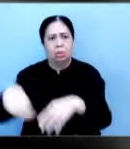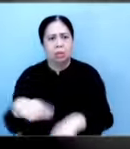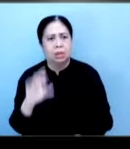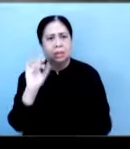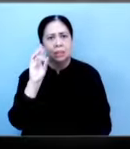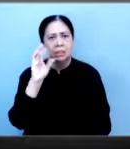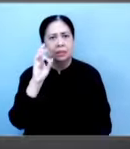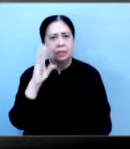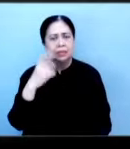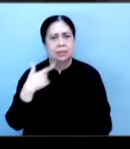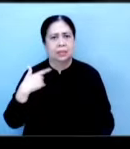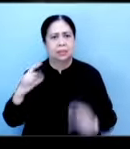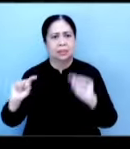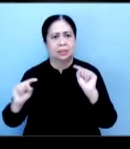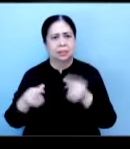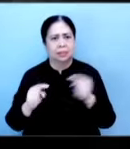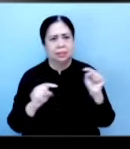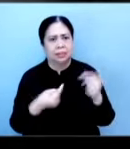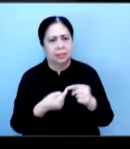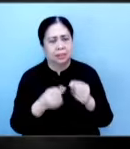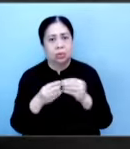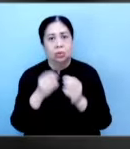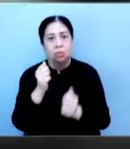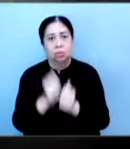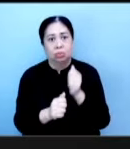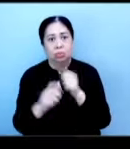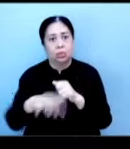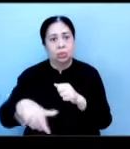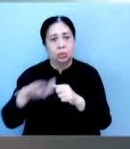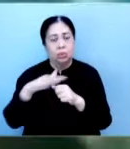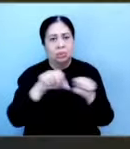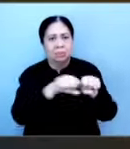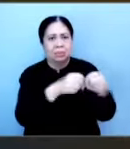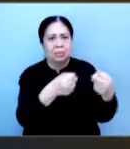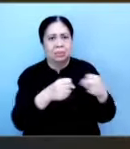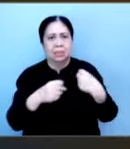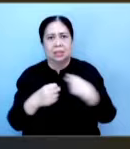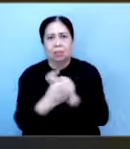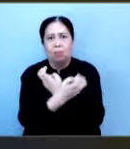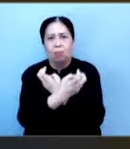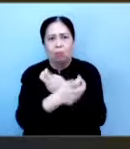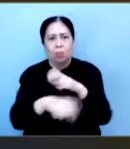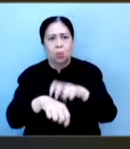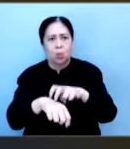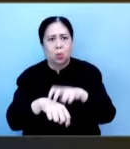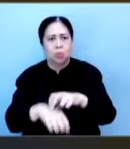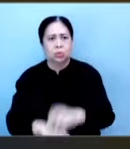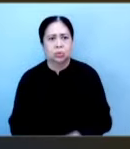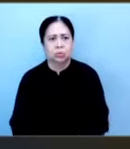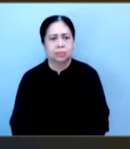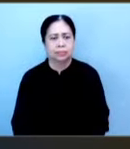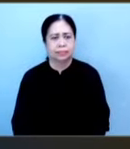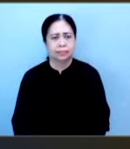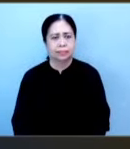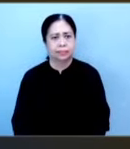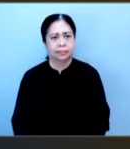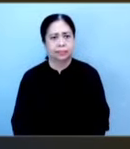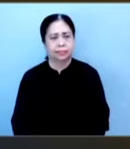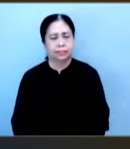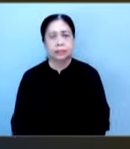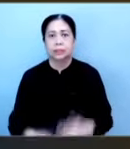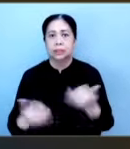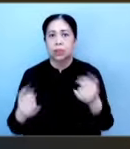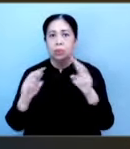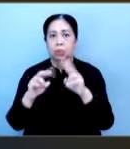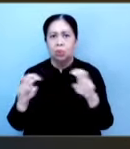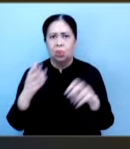residente naman ang sugatan Karamihan sa kanila nabalian ng buto iniimbestigahan pa